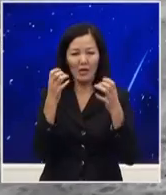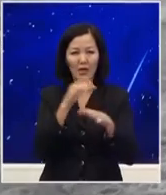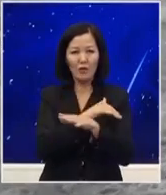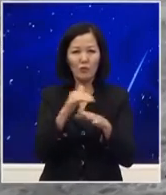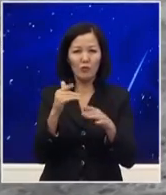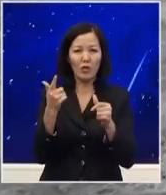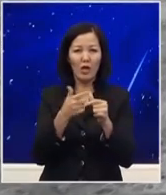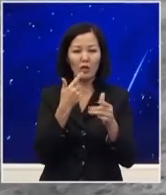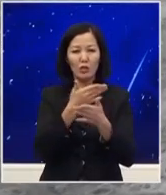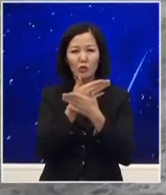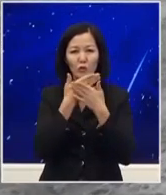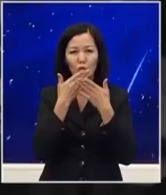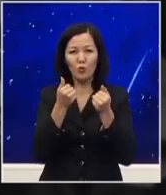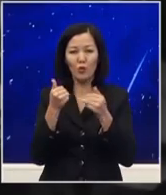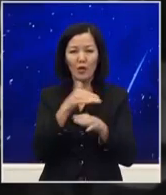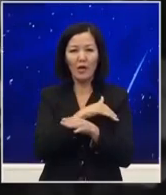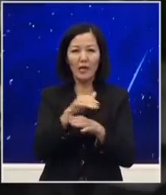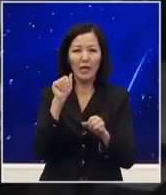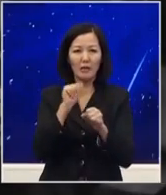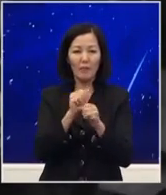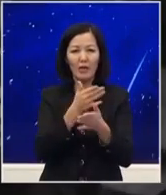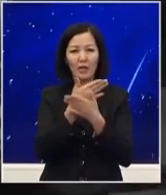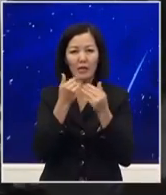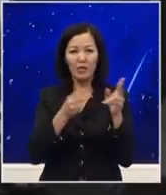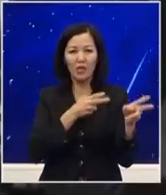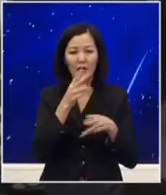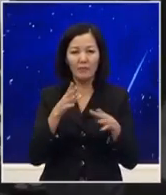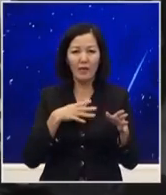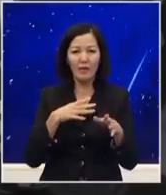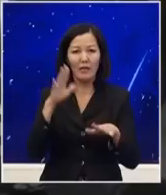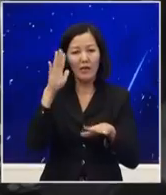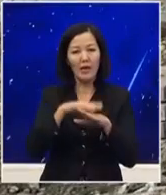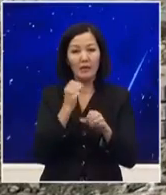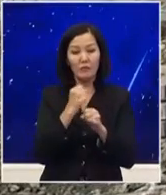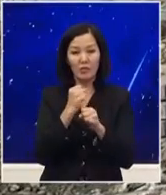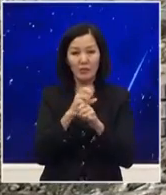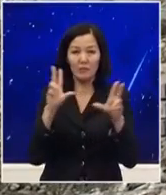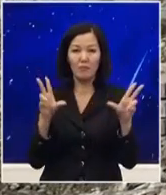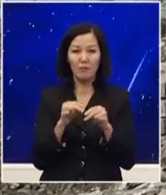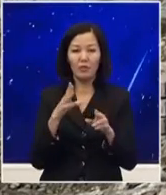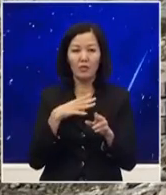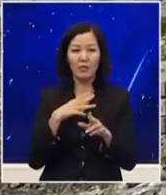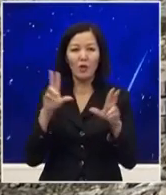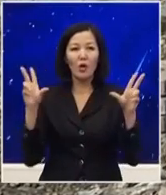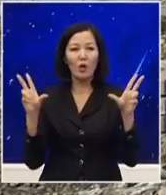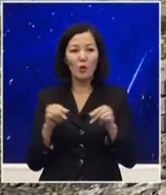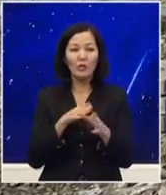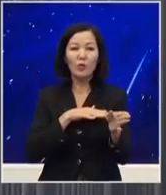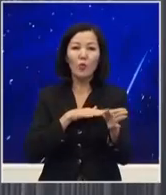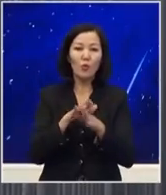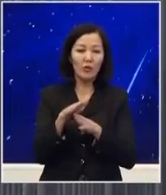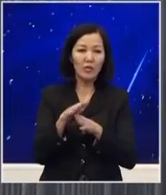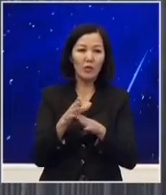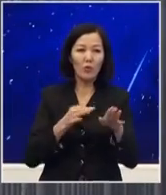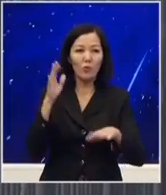заты жоқ аялдамаларын айтып шағымданған. Әкім жасаймыз деп уәде беріп кеткен еді. Уәде Алла сөзі еропасы